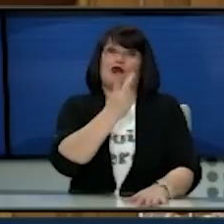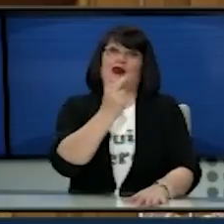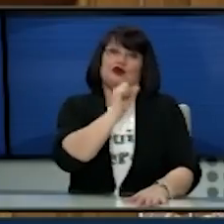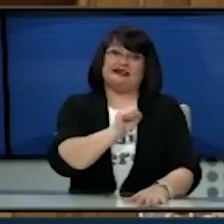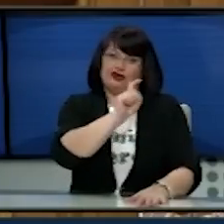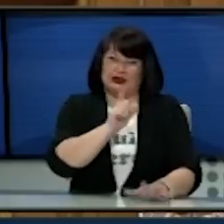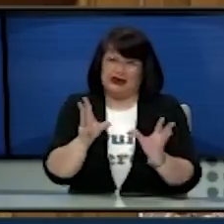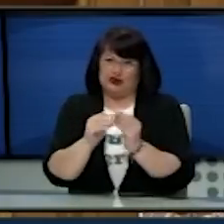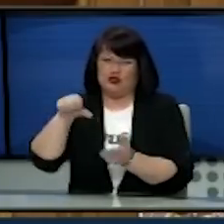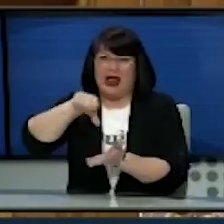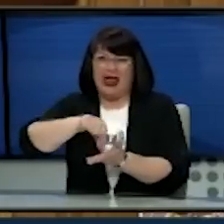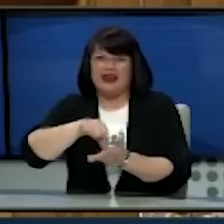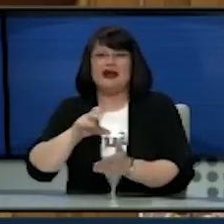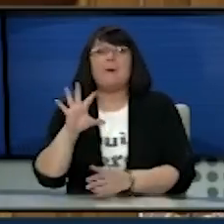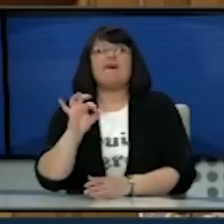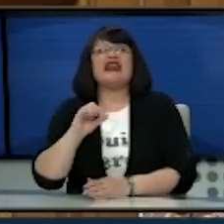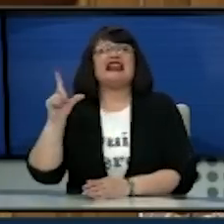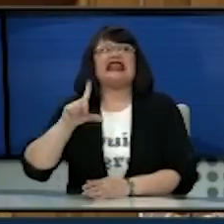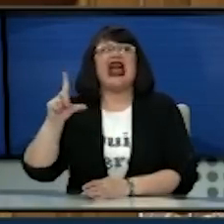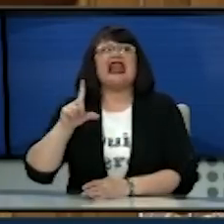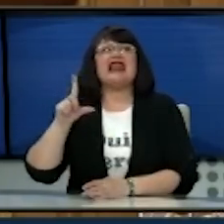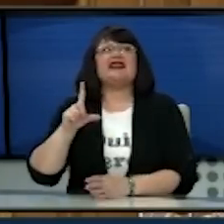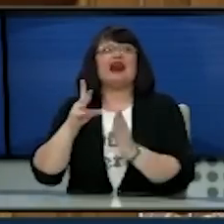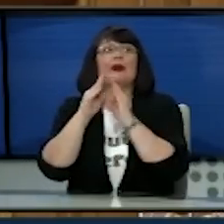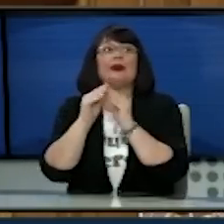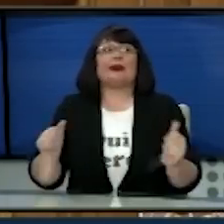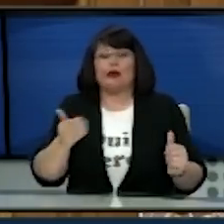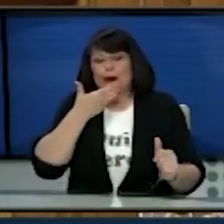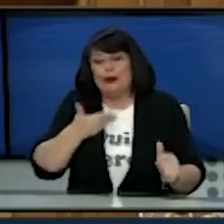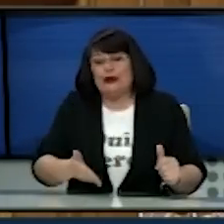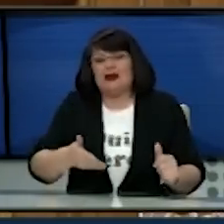και τα 50 λίτρα γίνονται καπνός.